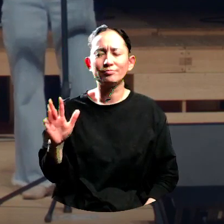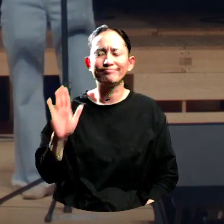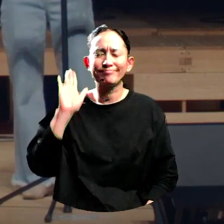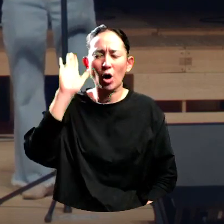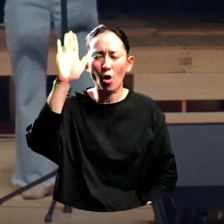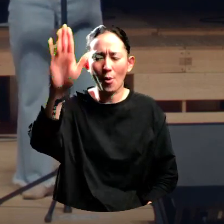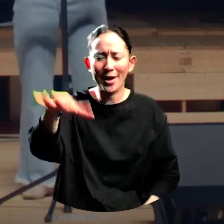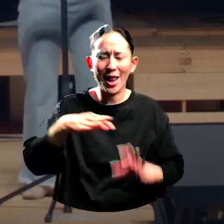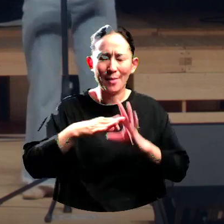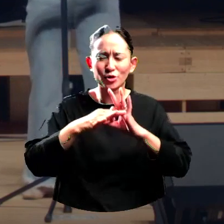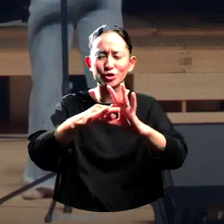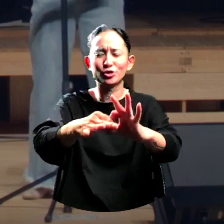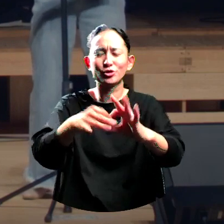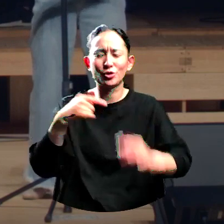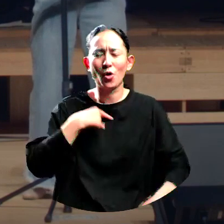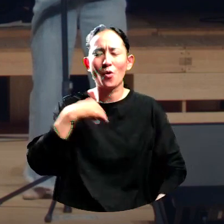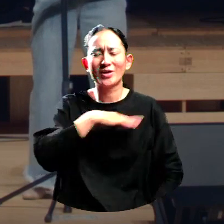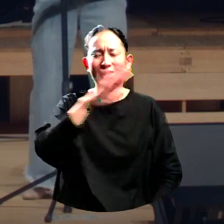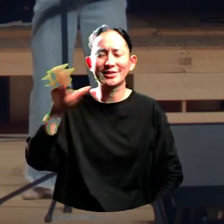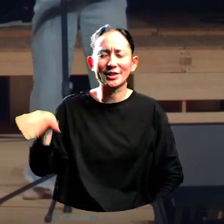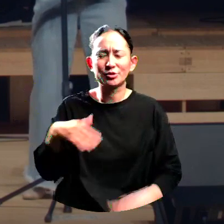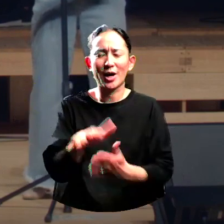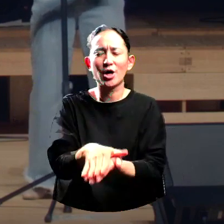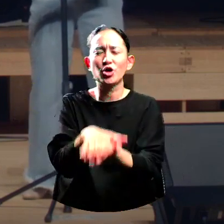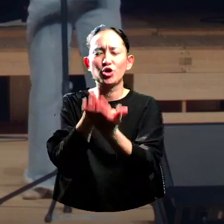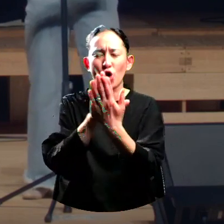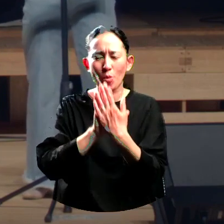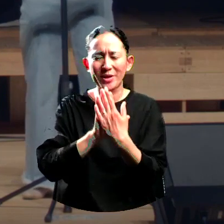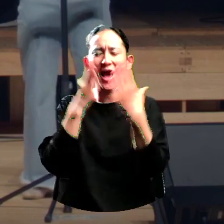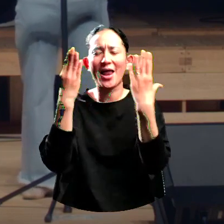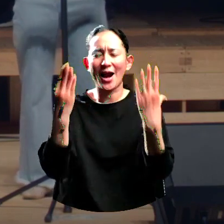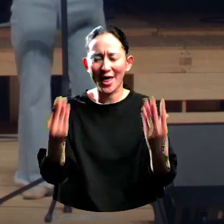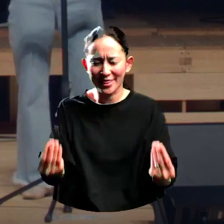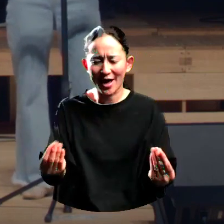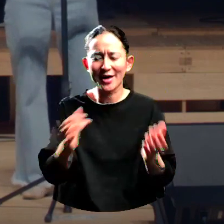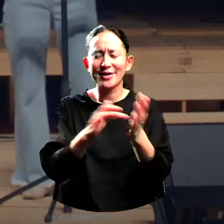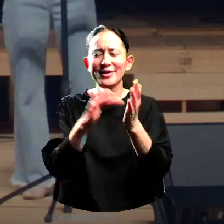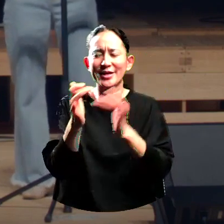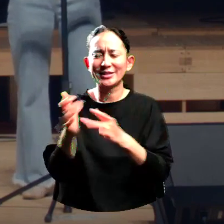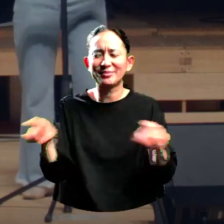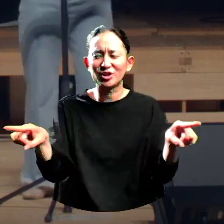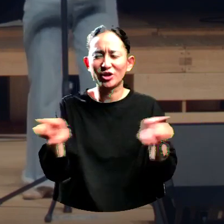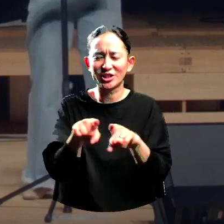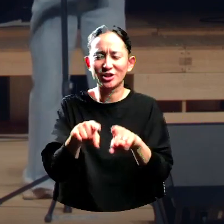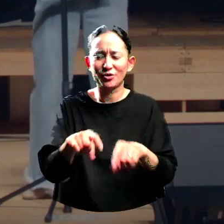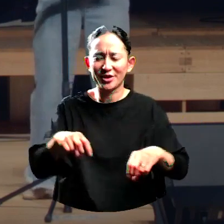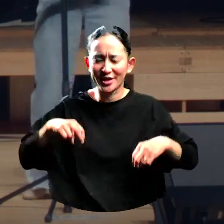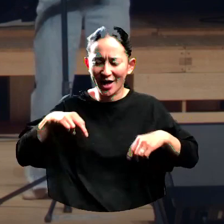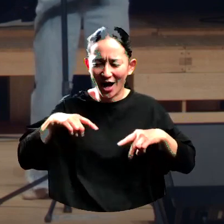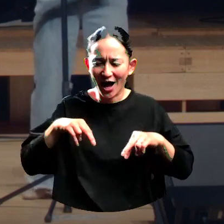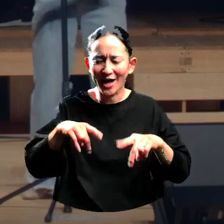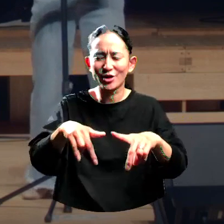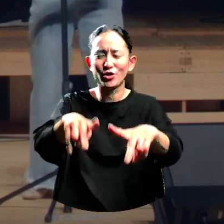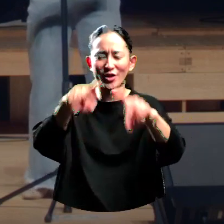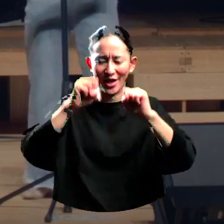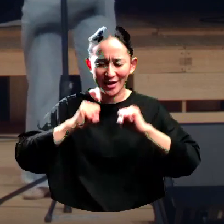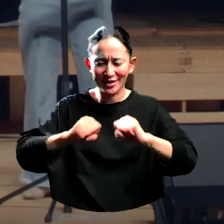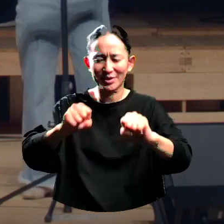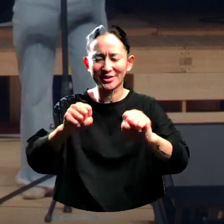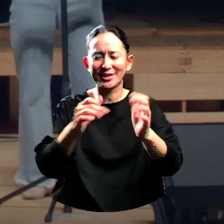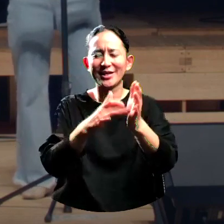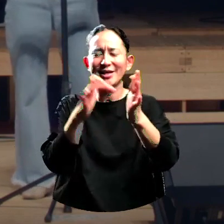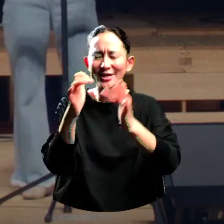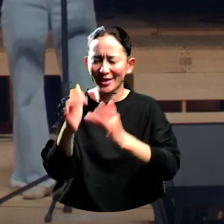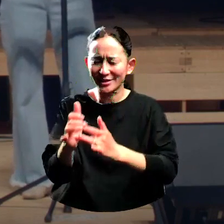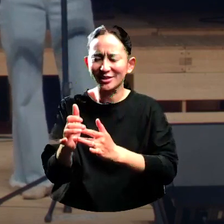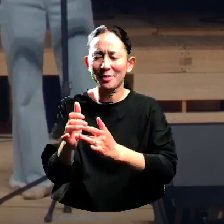私たちはよみがえられたイエス様と共に歩みでいきます。 We will continue to live with you, Jesus, because you're risen. イエス様、あり